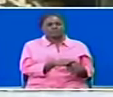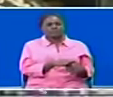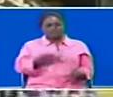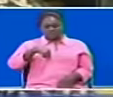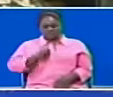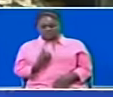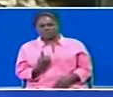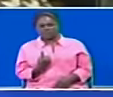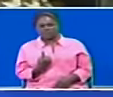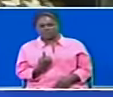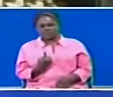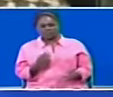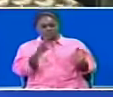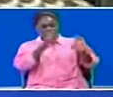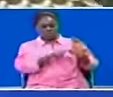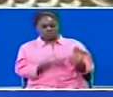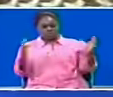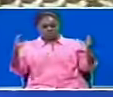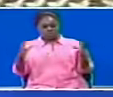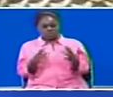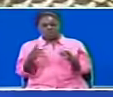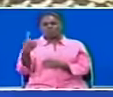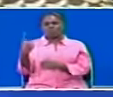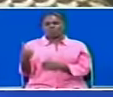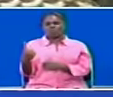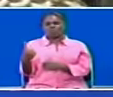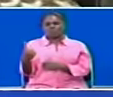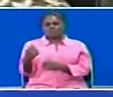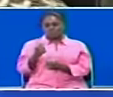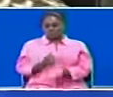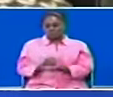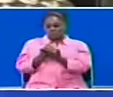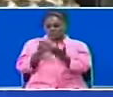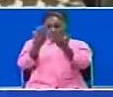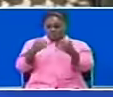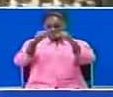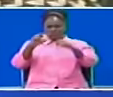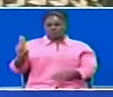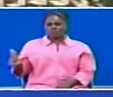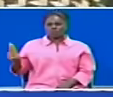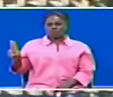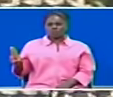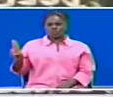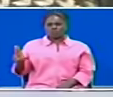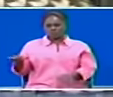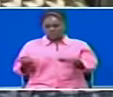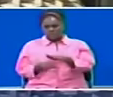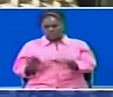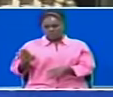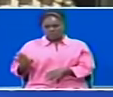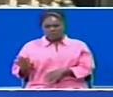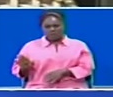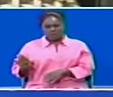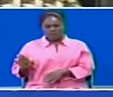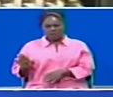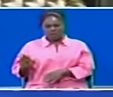Sisi ambao tumeingia katika timu moja ya kusaidia Rais Uhuru na makamu wake Mheshimiwa